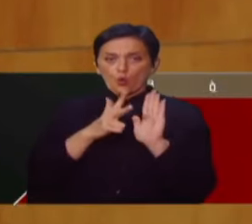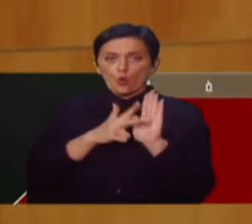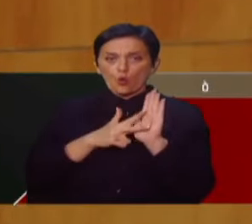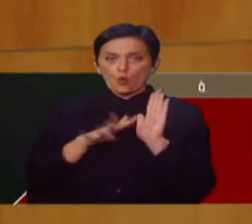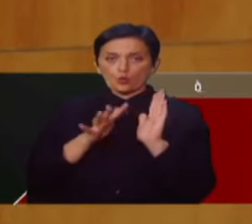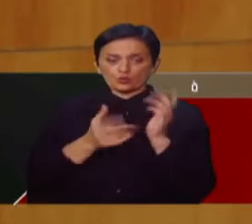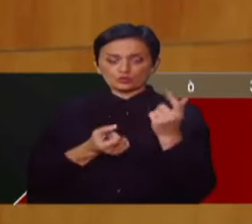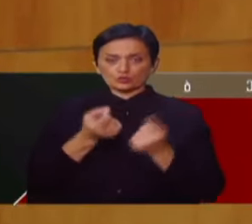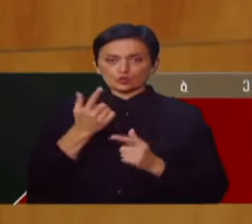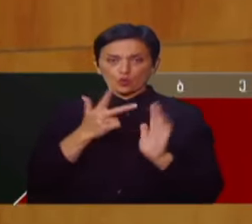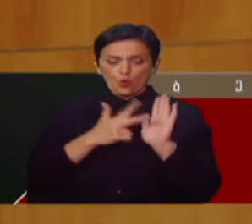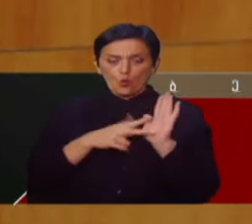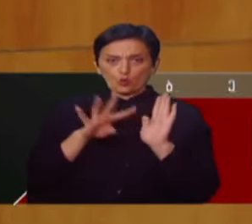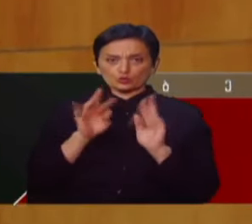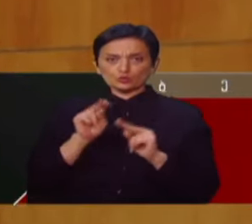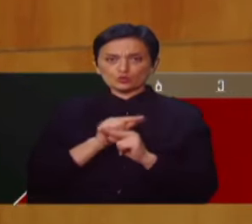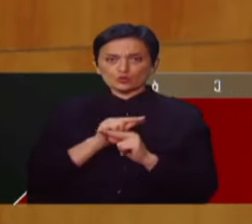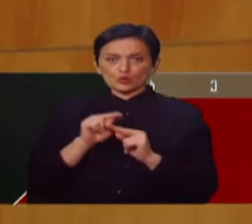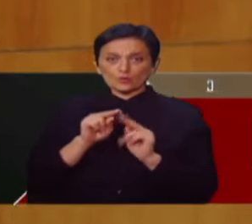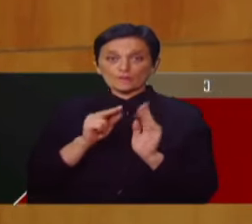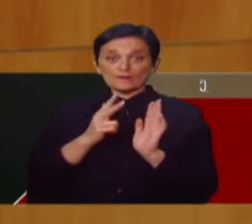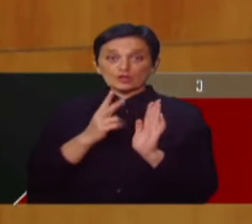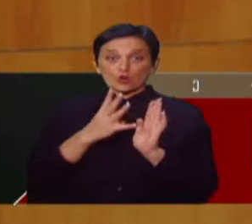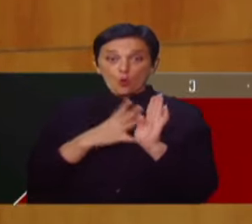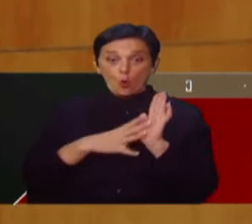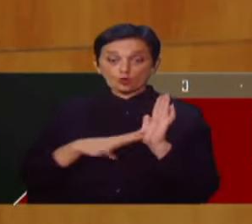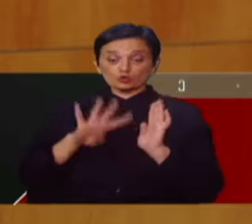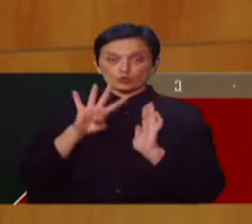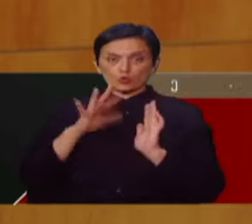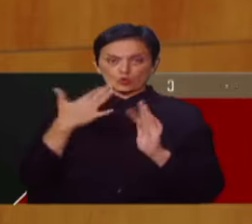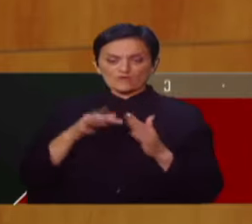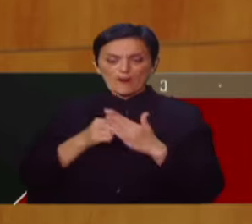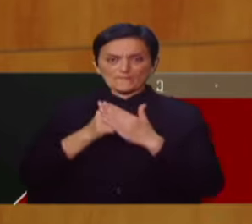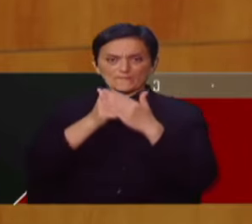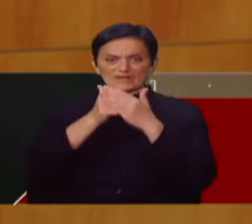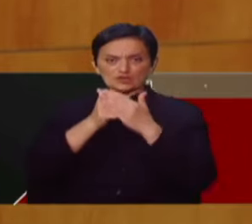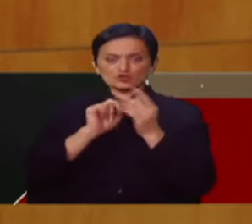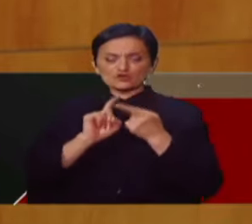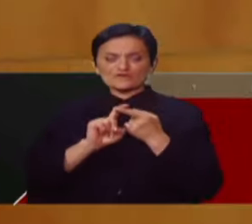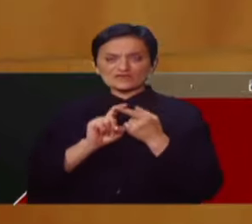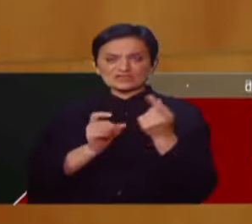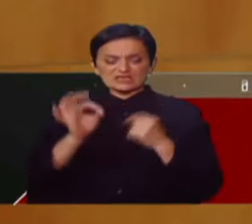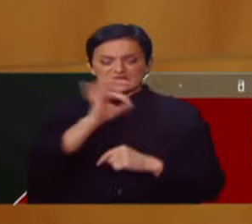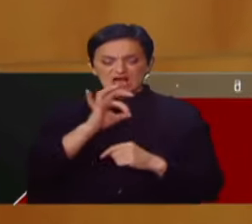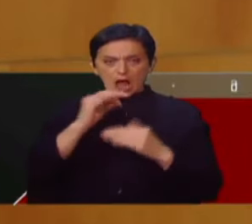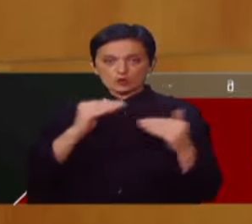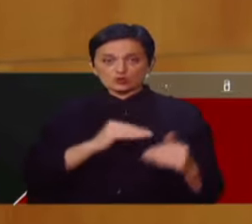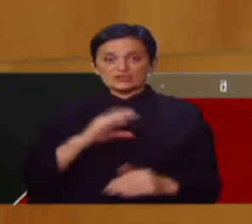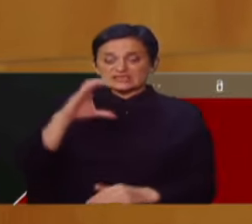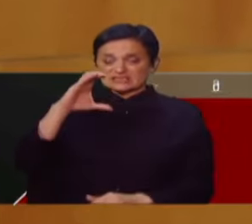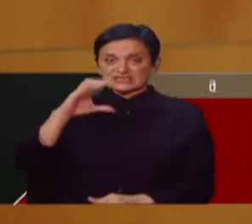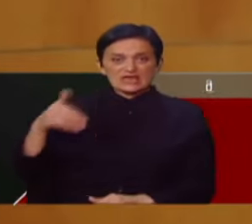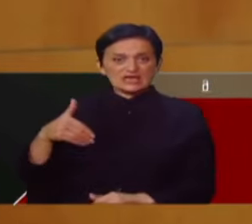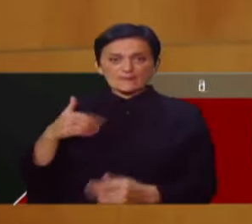გამოვლენა, 84 მკურნალობით მოცვლა და 94, ანუ თითქმის მიღწეული ვირუსის განმულება. ცეგეპატიცზე